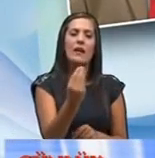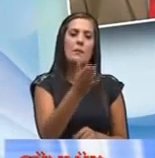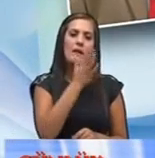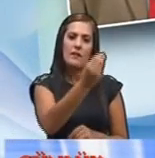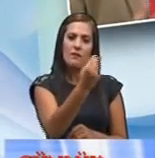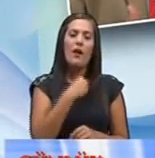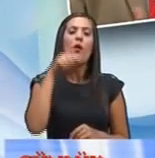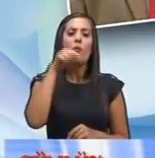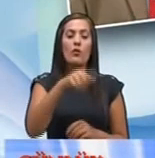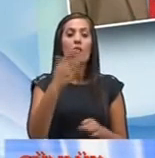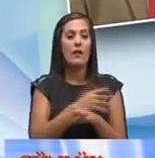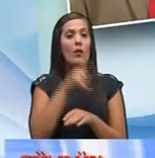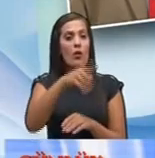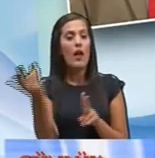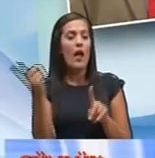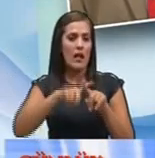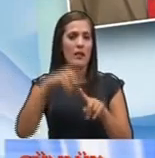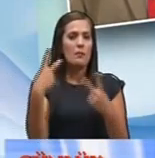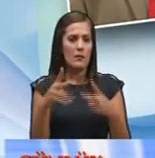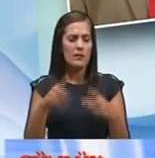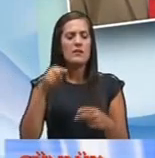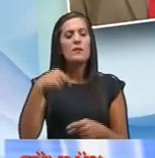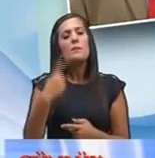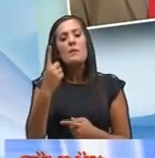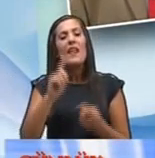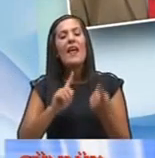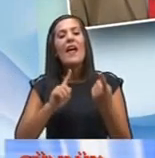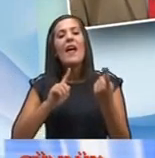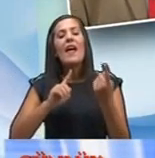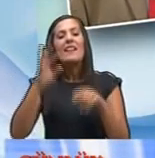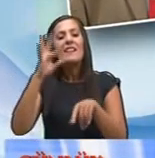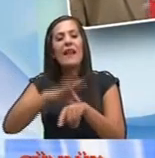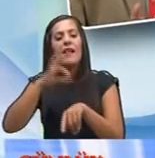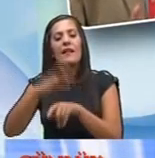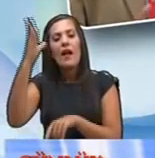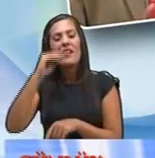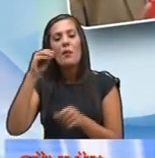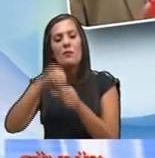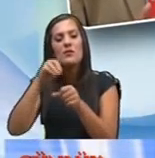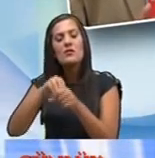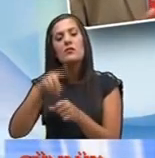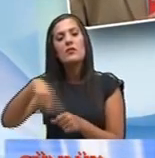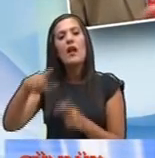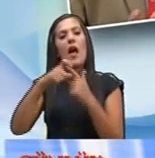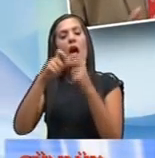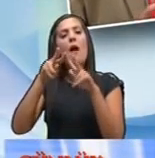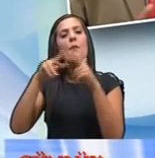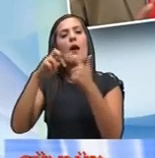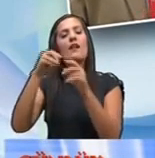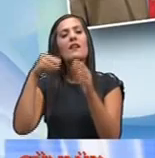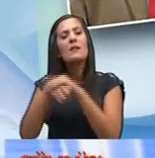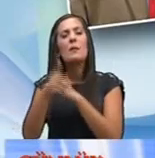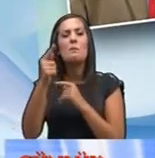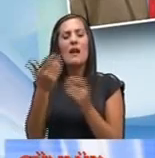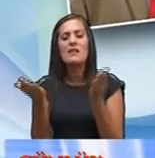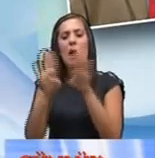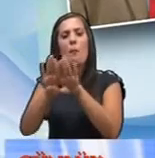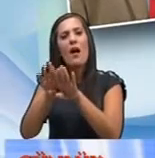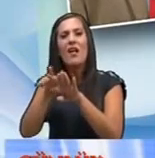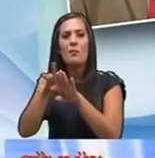Bu nedenle bunu ekleyebiliriz. Bir de teknik anlamda MR'a girmekte biraz kapalılık